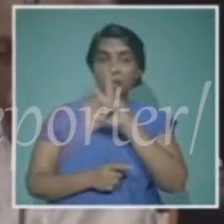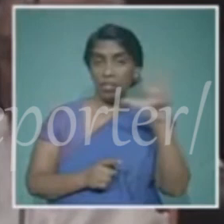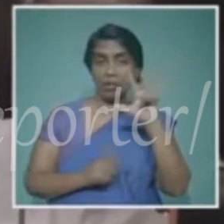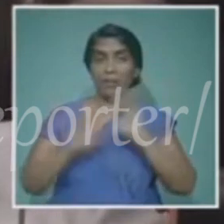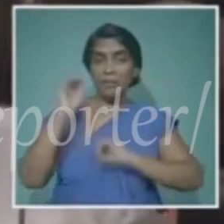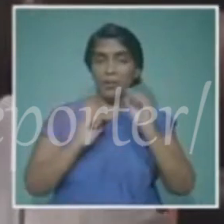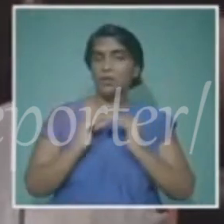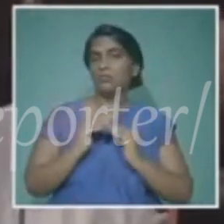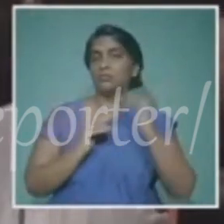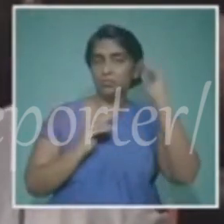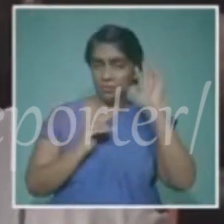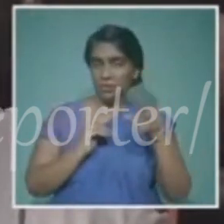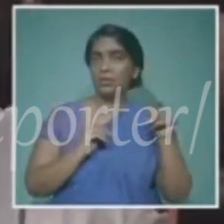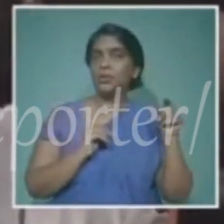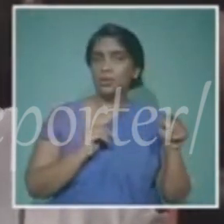දක්වා ඉහළ නංවා යුතුයි.